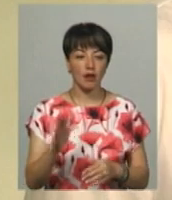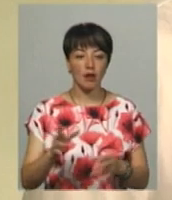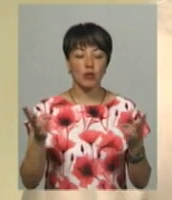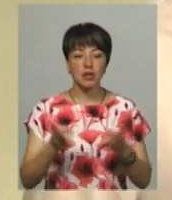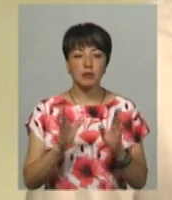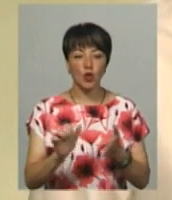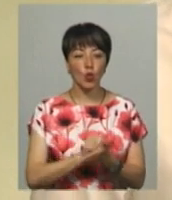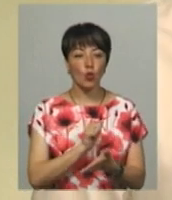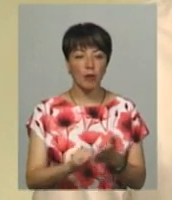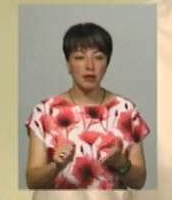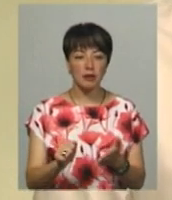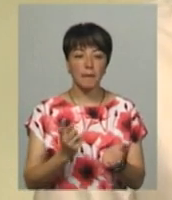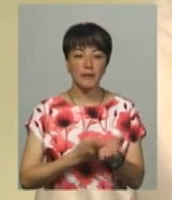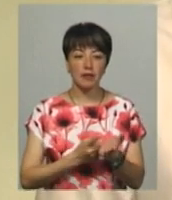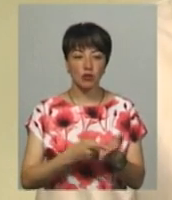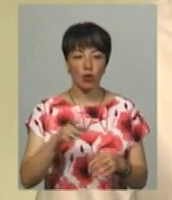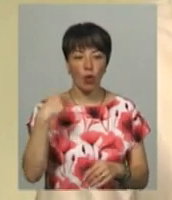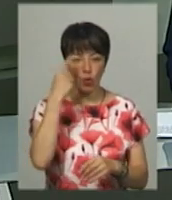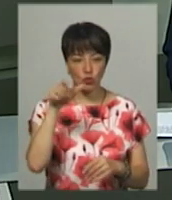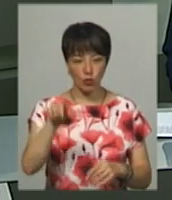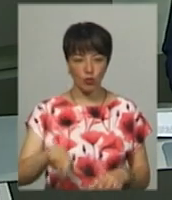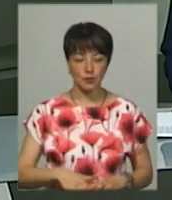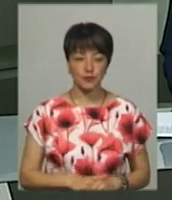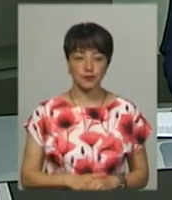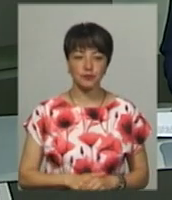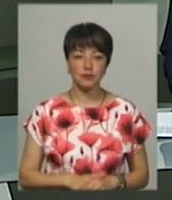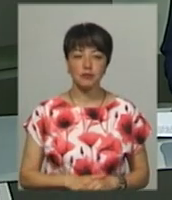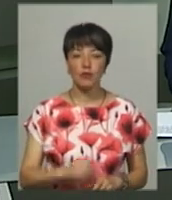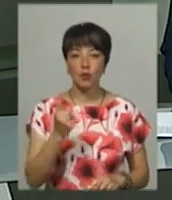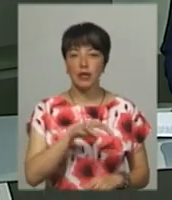Потрібен тільки документ, який підтверджує особу.